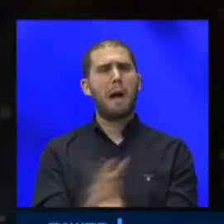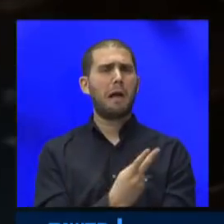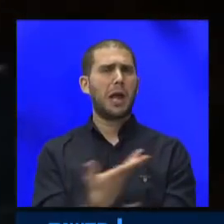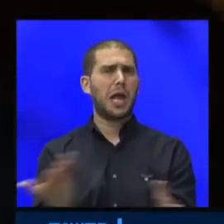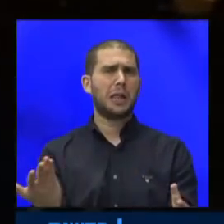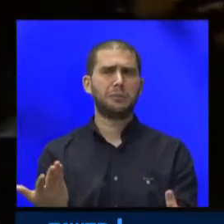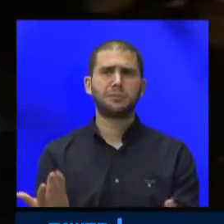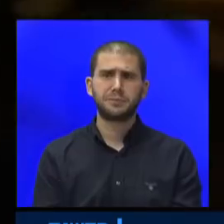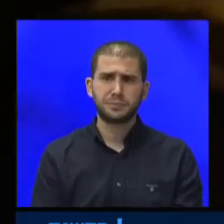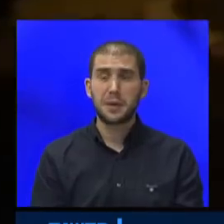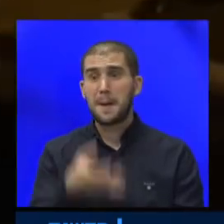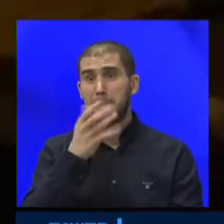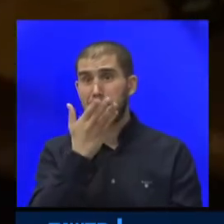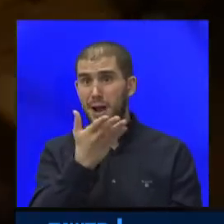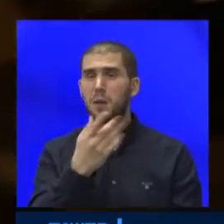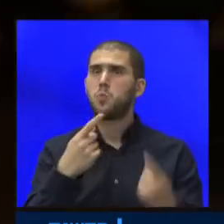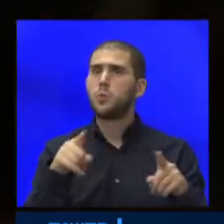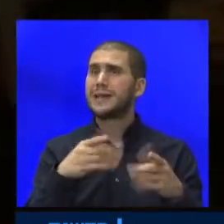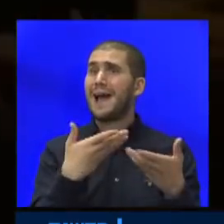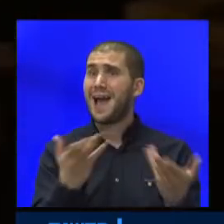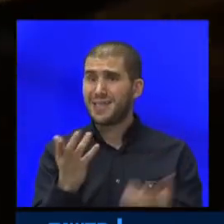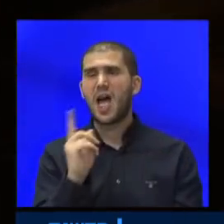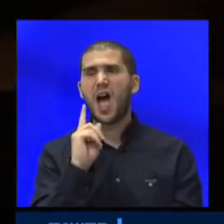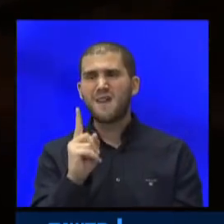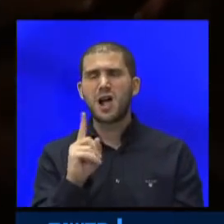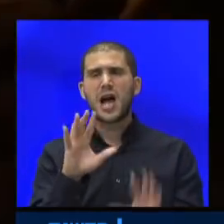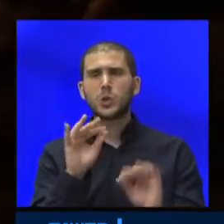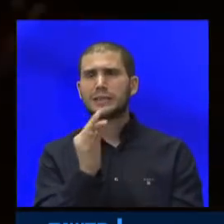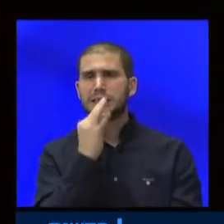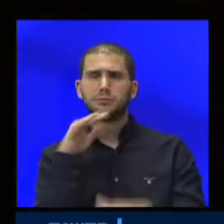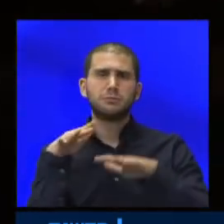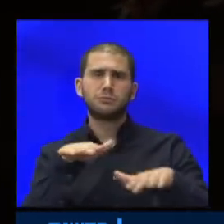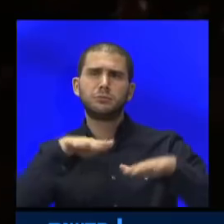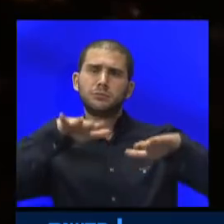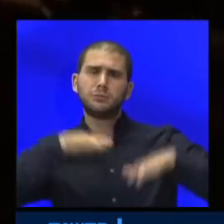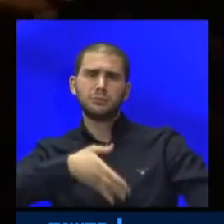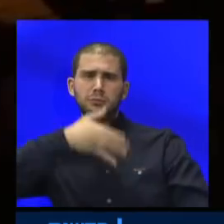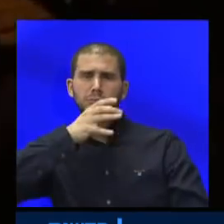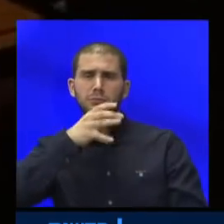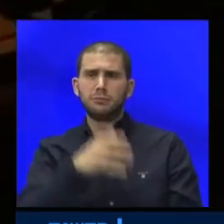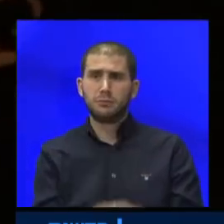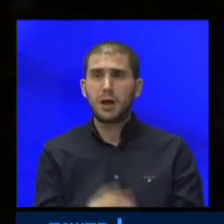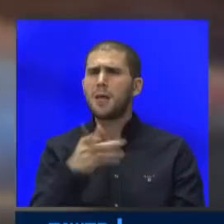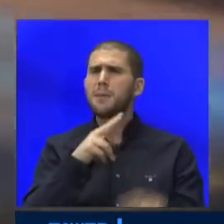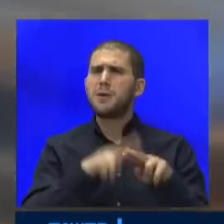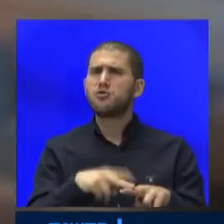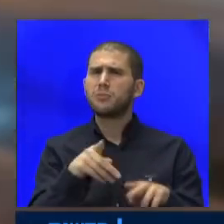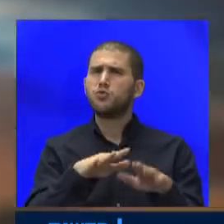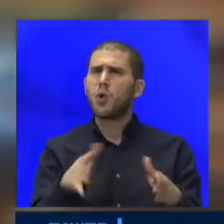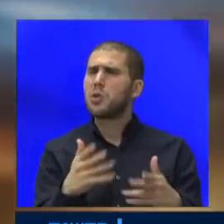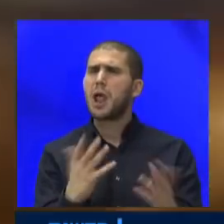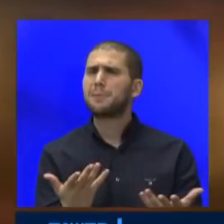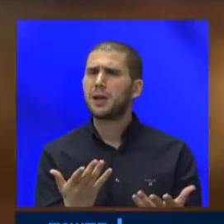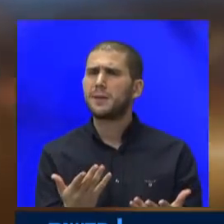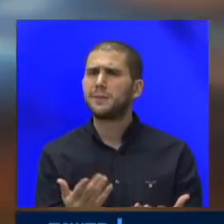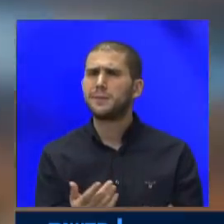בבר הזה אומנם אין מוזיקה, אך עשרות צעירים יושבים ושותים. למה אתם משאירים להם את השולחנות שלכם? במקום על